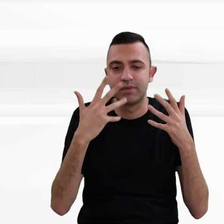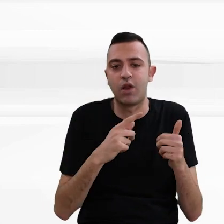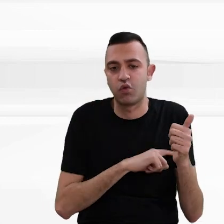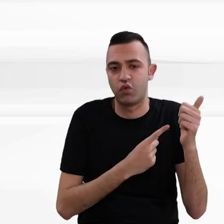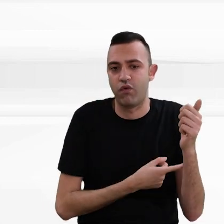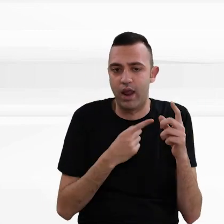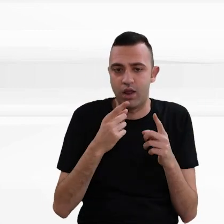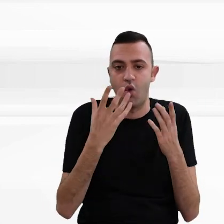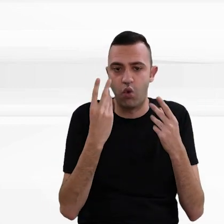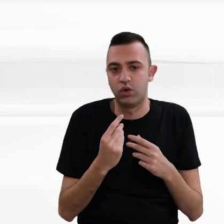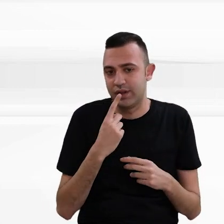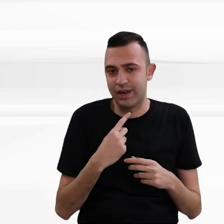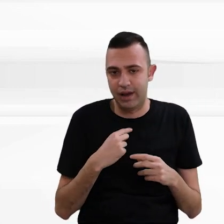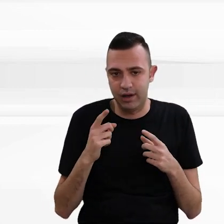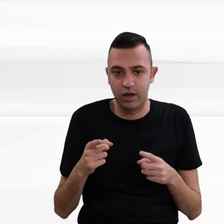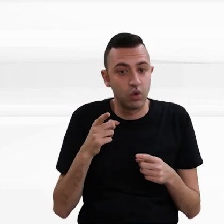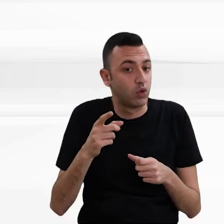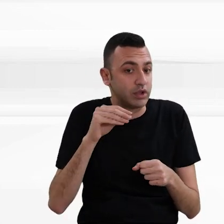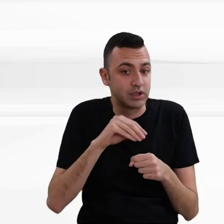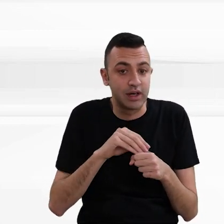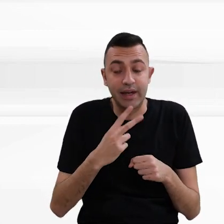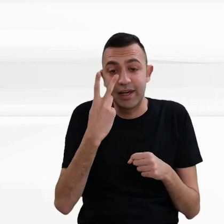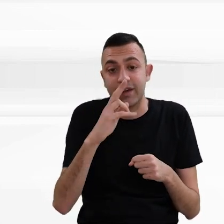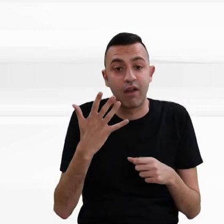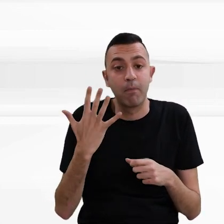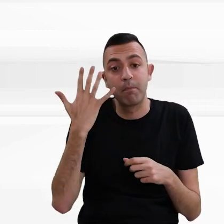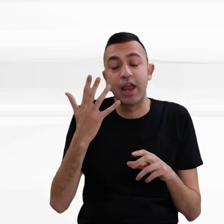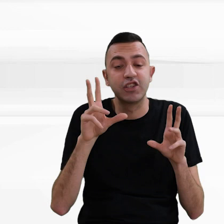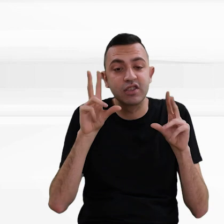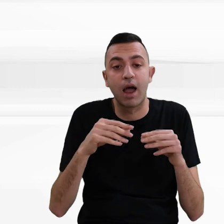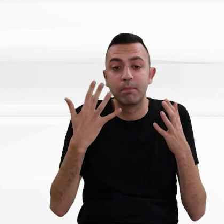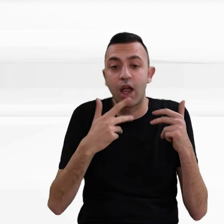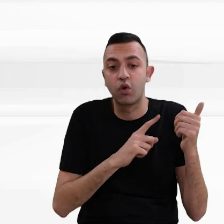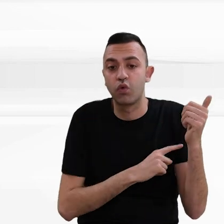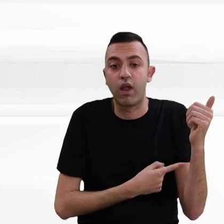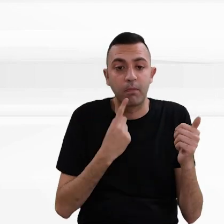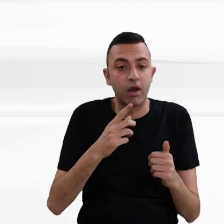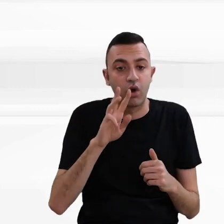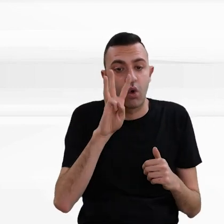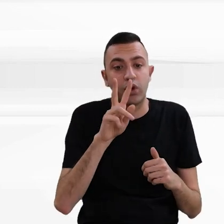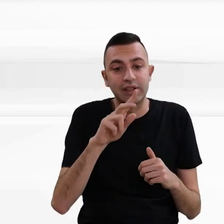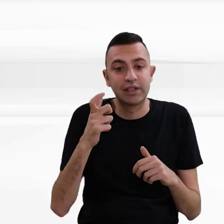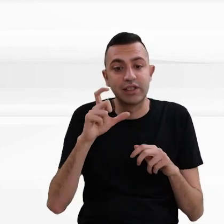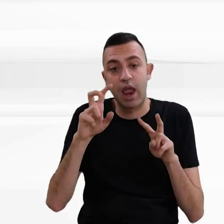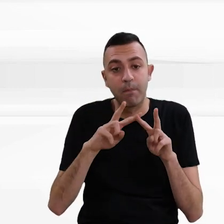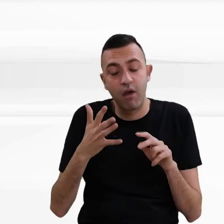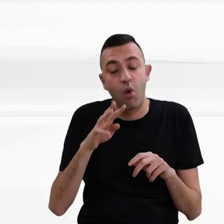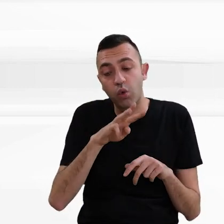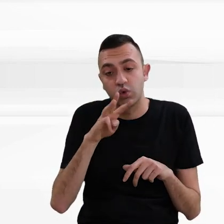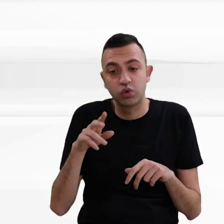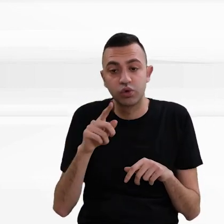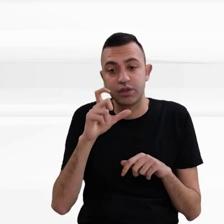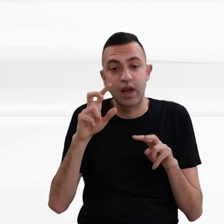kuvveti olacak şekilde olacağını söylemişti O halde ikinizde 5'in tam sayı Kuvvetleri bakarsam 32 santimetre 30